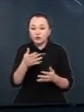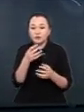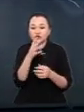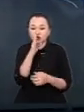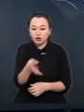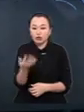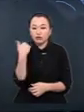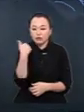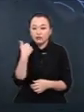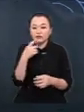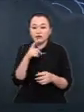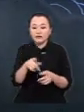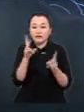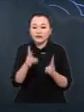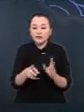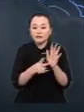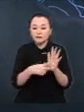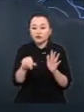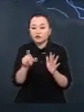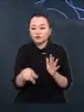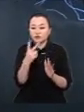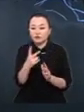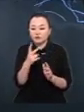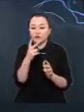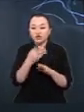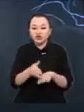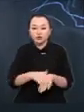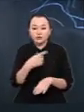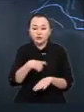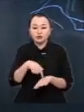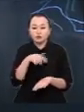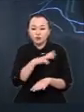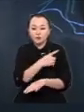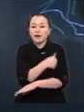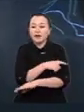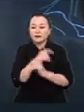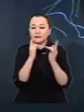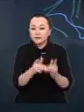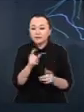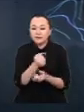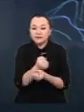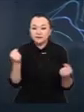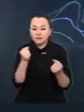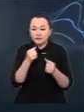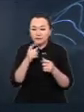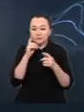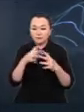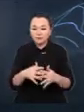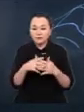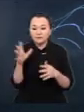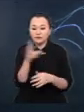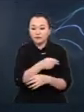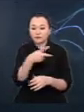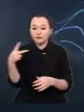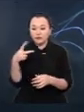4 года назад. Тогда пострадали 7 человек. Двое находились в тяжелом состоянии в больнице. Из-за взрывной волны почти все